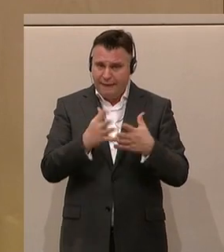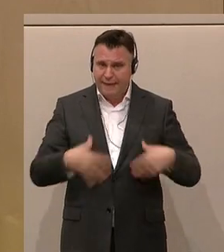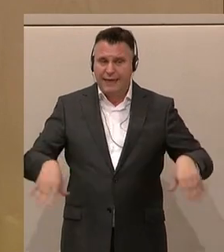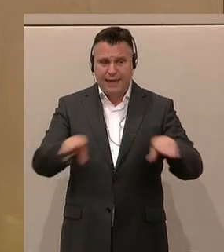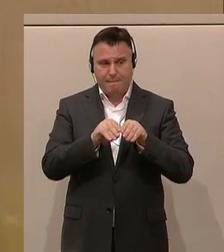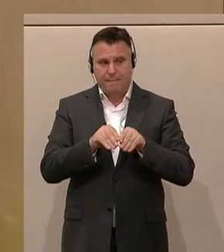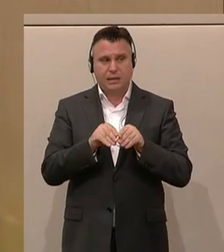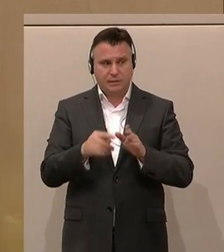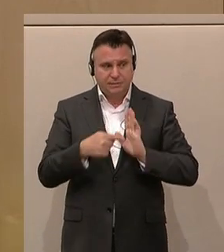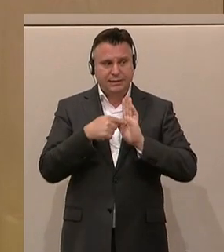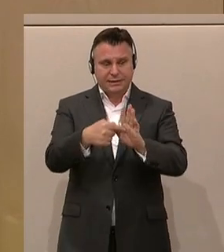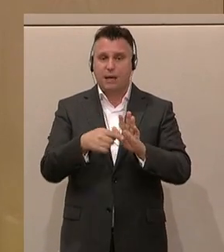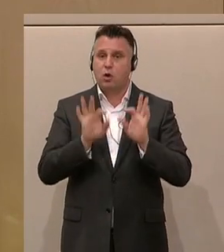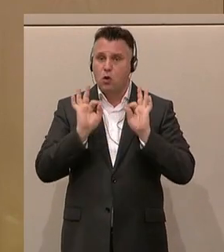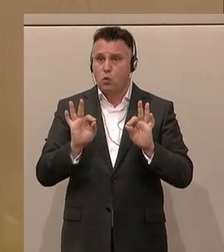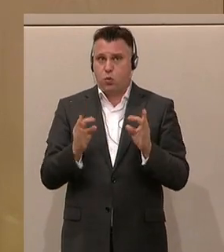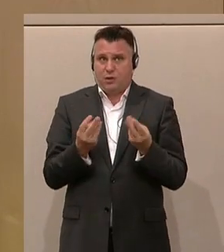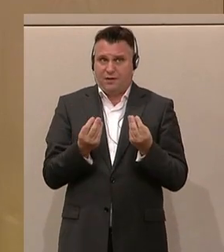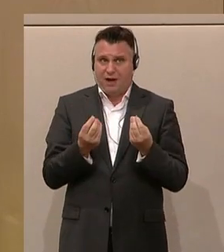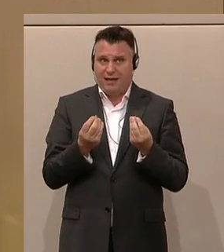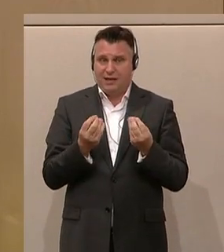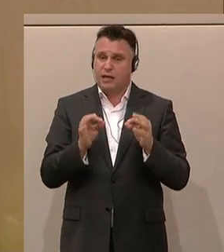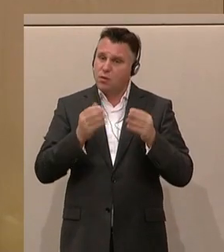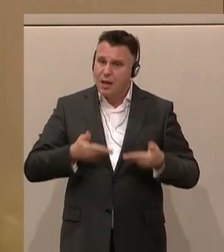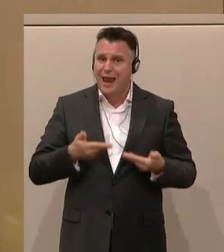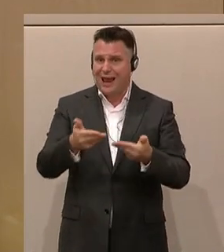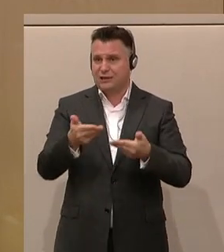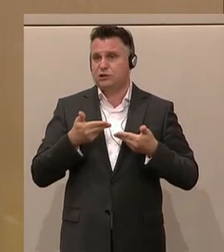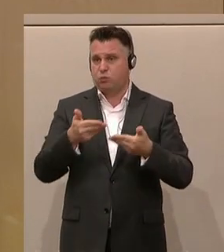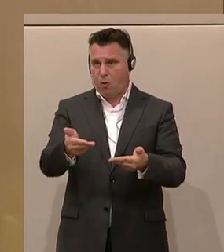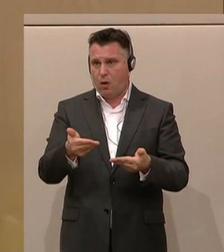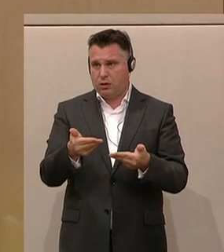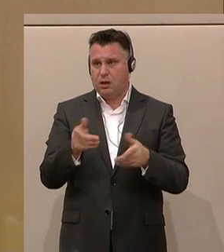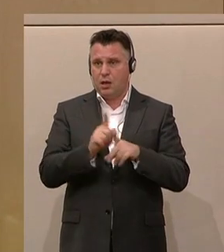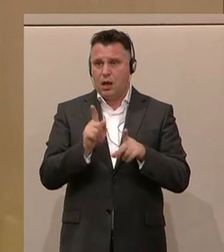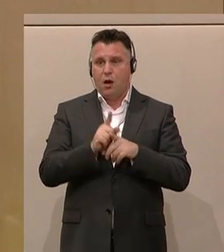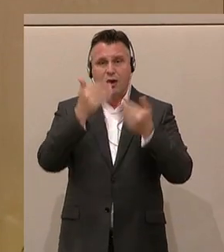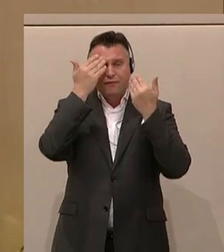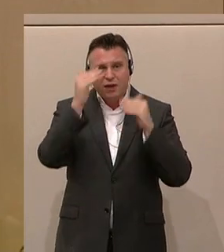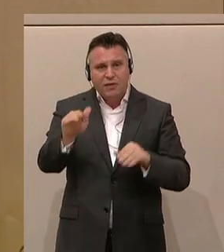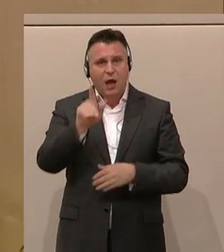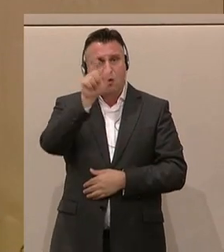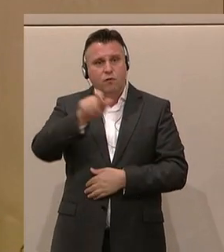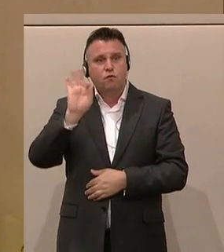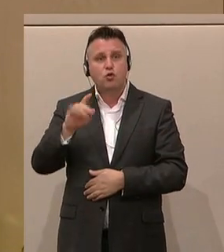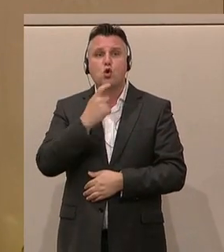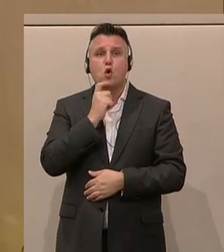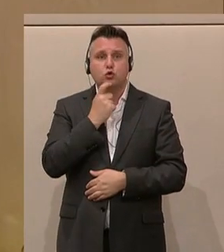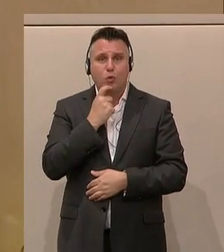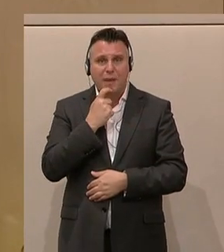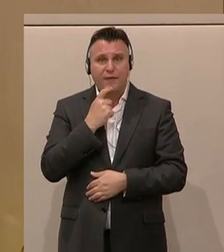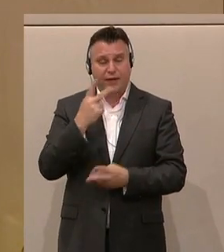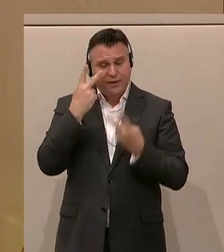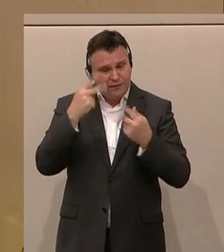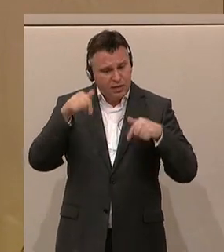gemeinsame Bekenntnis zur Qualität und zum Export und das Vertrauen in die Konsumenten, dass dieses Gesamtpaket das Wichtige